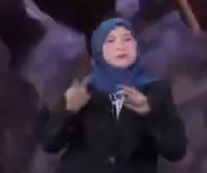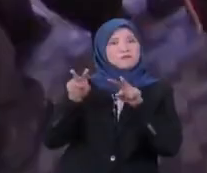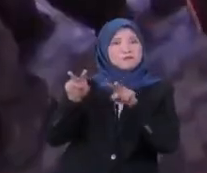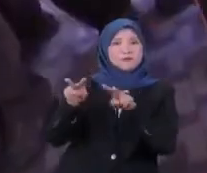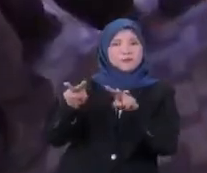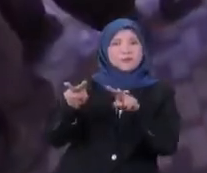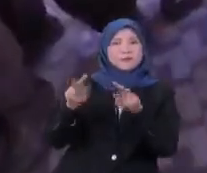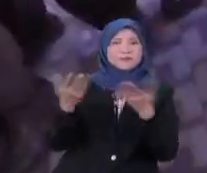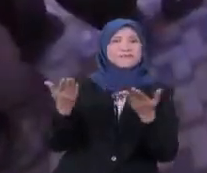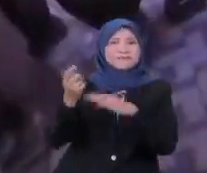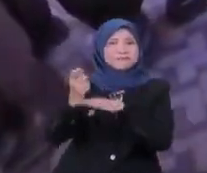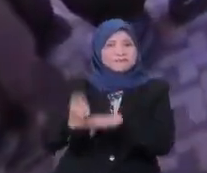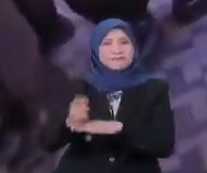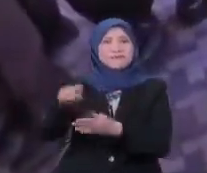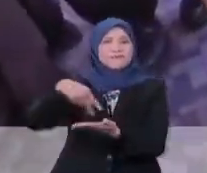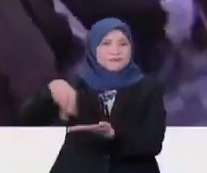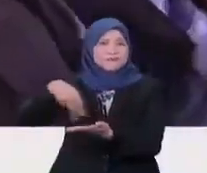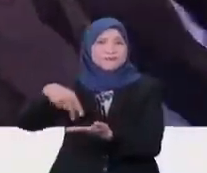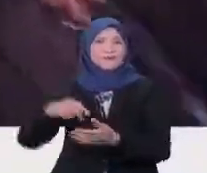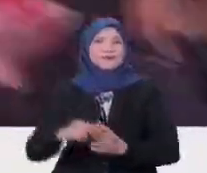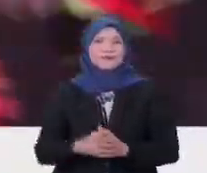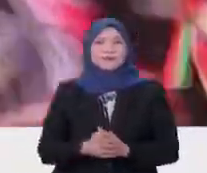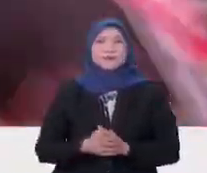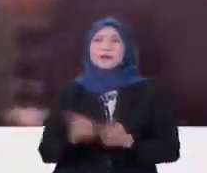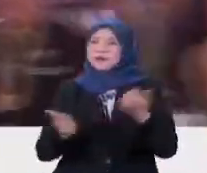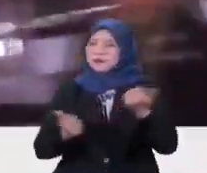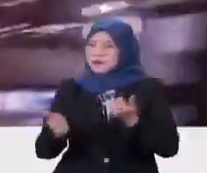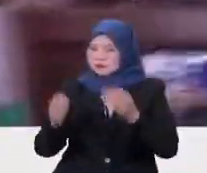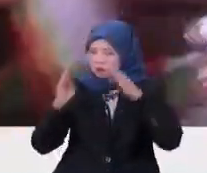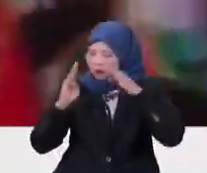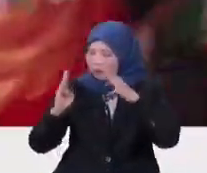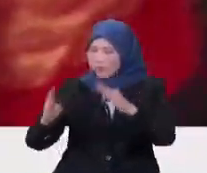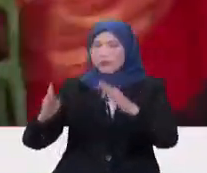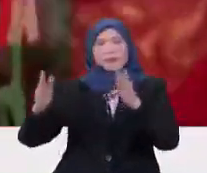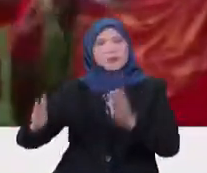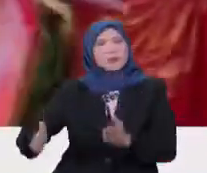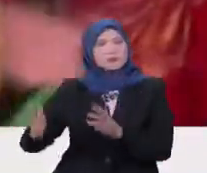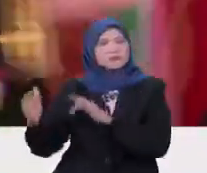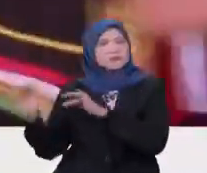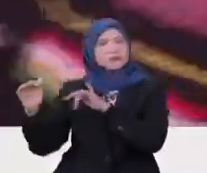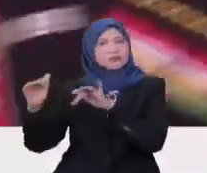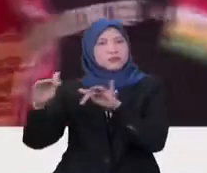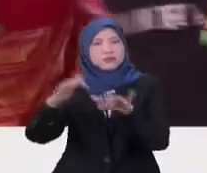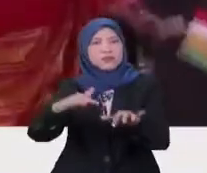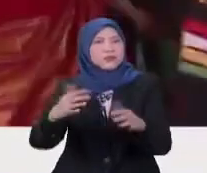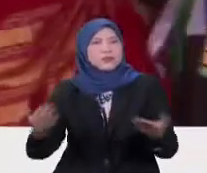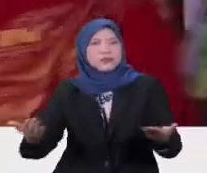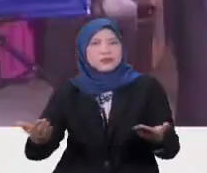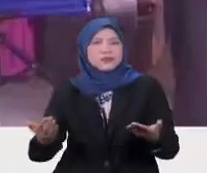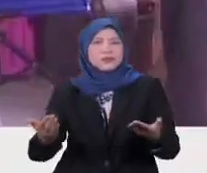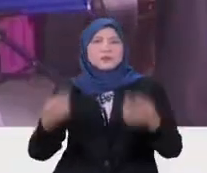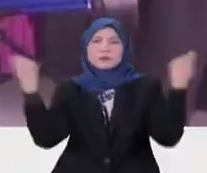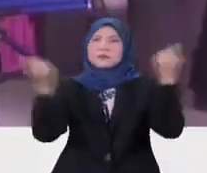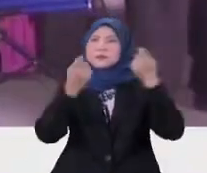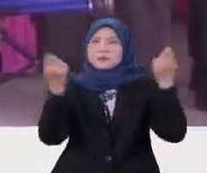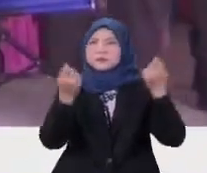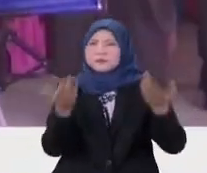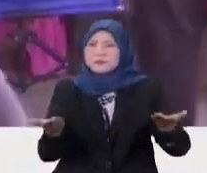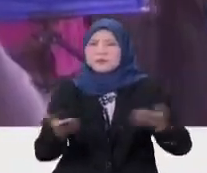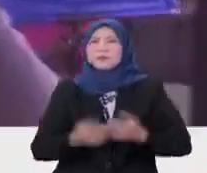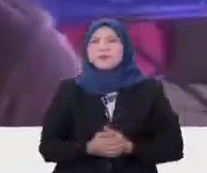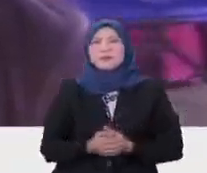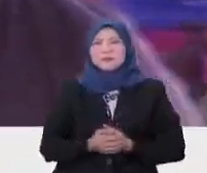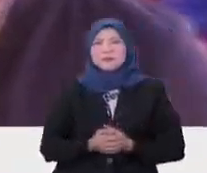melihatnya. Baik, yang manakah yang sering menjadi tumpuan orang ramai sepanjang kekamatan ini?